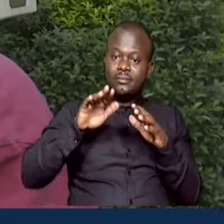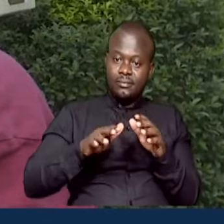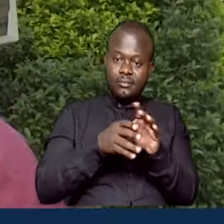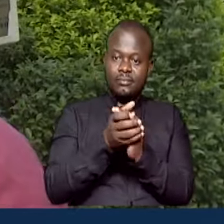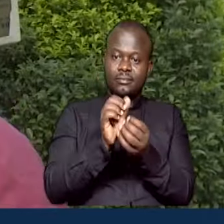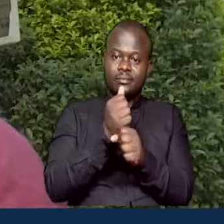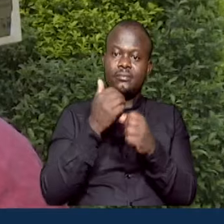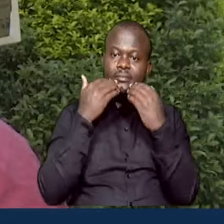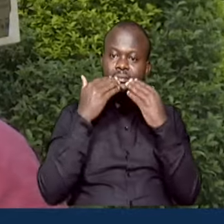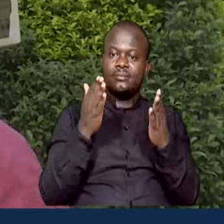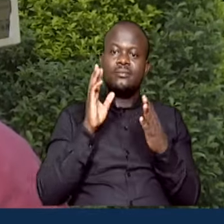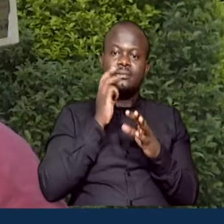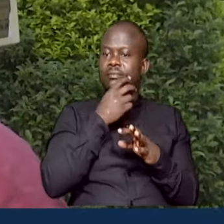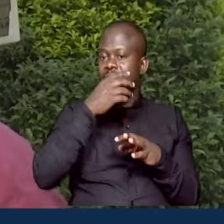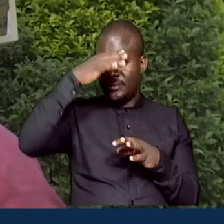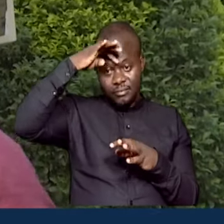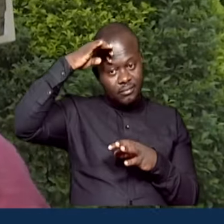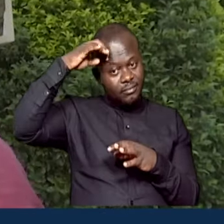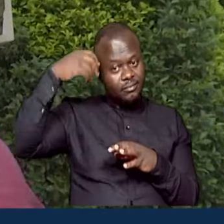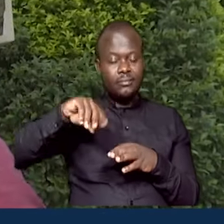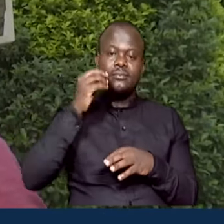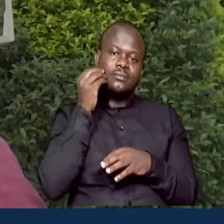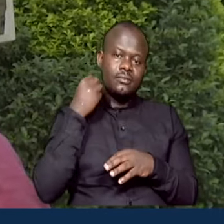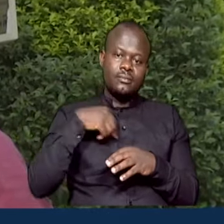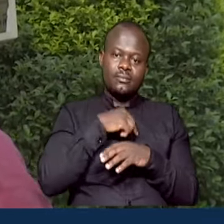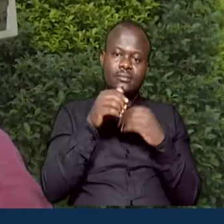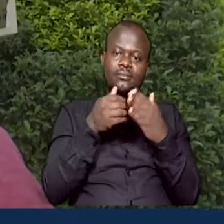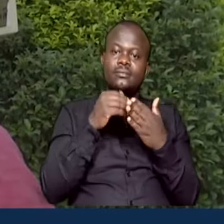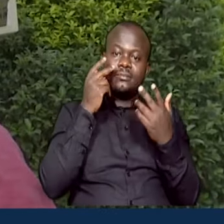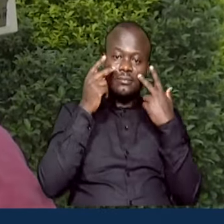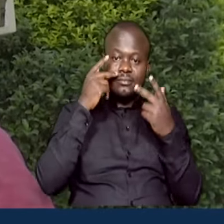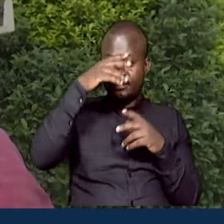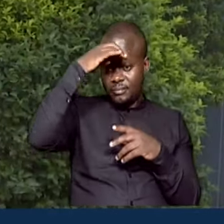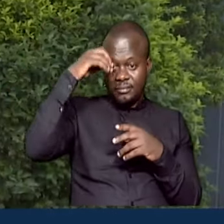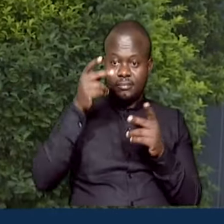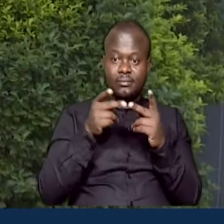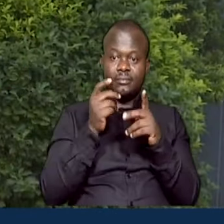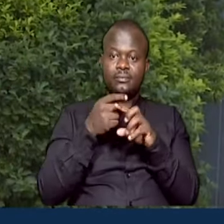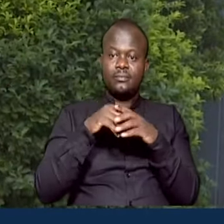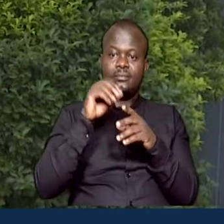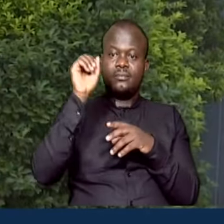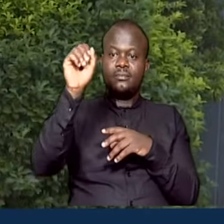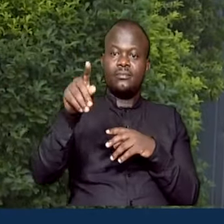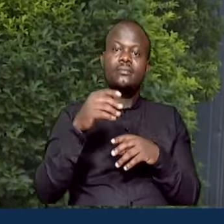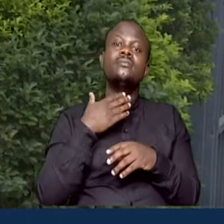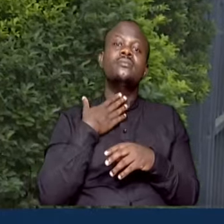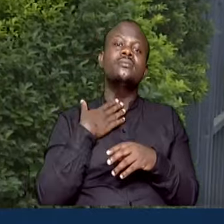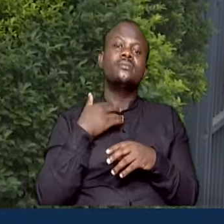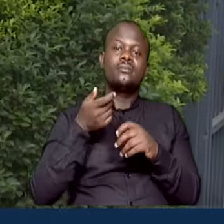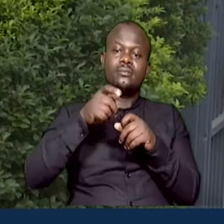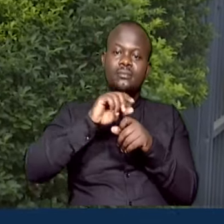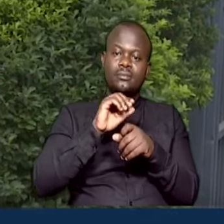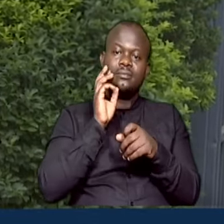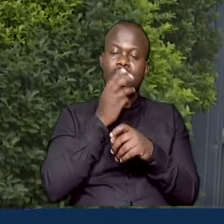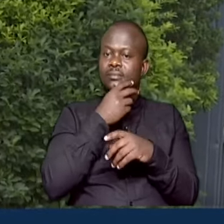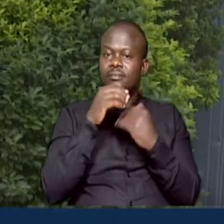zitagikora. Amazi biragoye mu rugo iwacu aho ntuye kuyabona biragoye ahaturuka ni kure. Icyifuzo ni uko bakongera amazi nyine twese